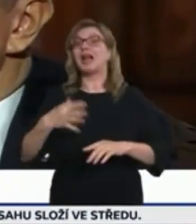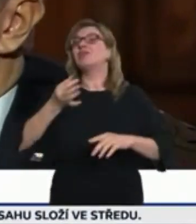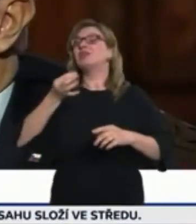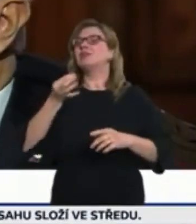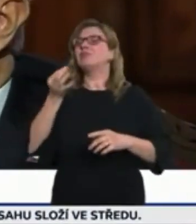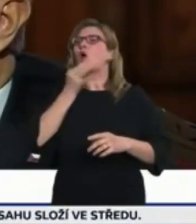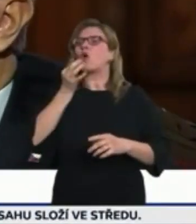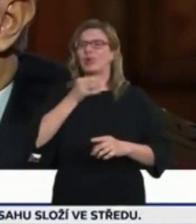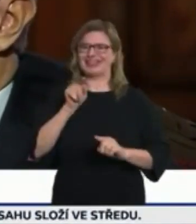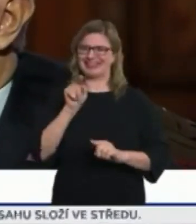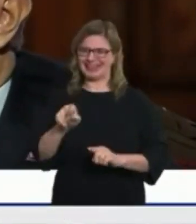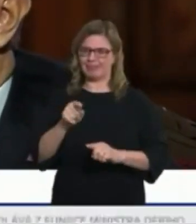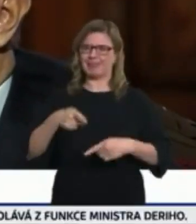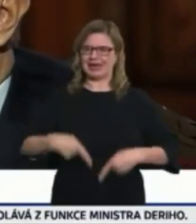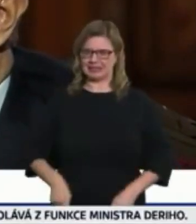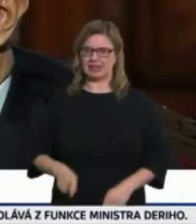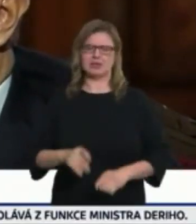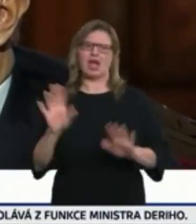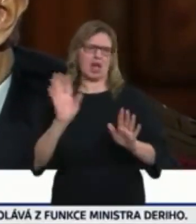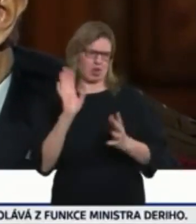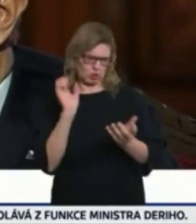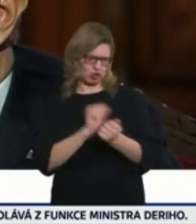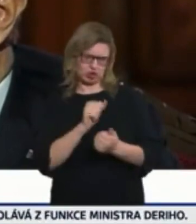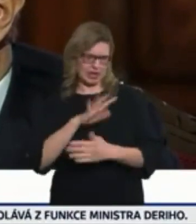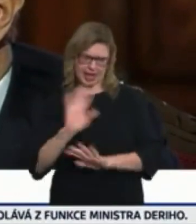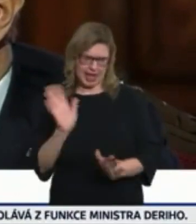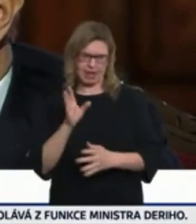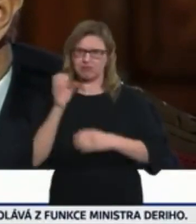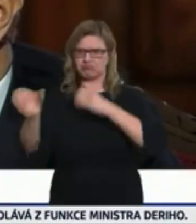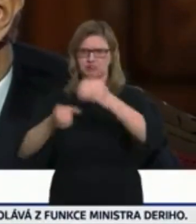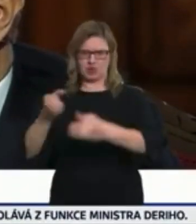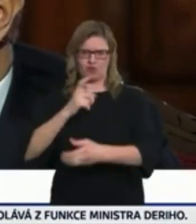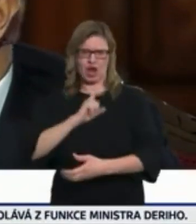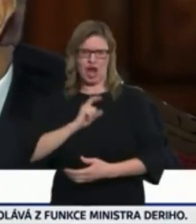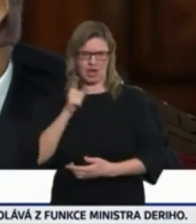jste byl. Ne. Pokud byste ne, určitě byl. Ne, určitě ne. A já si myslím, že je potřeba mluvit o